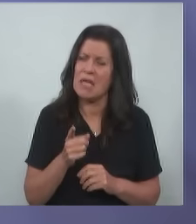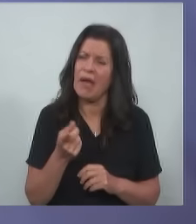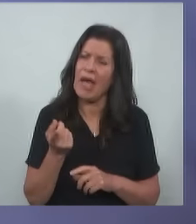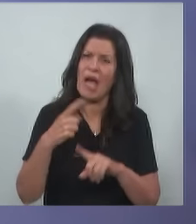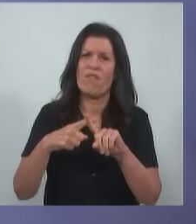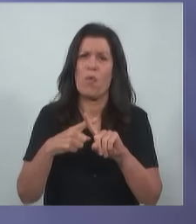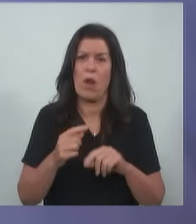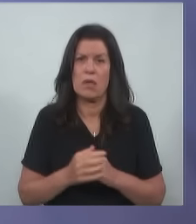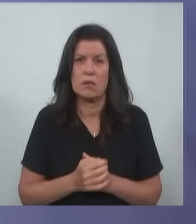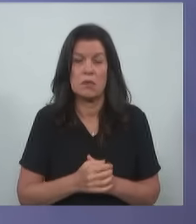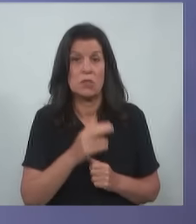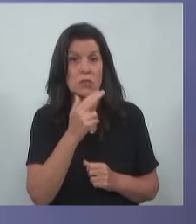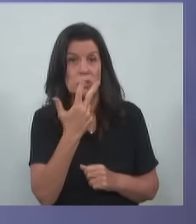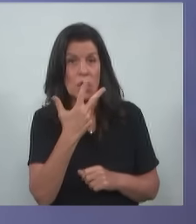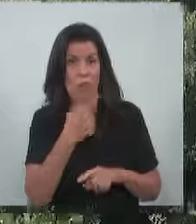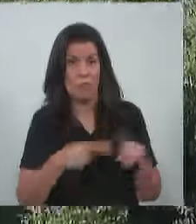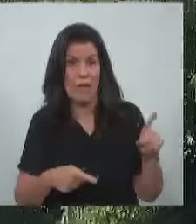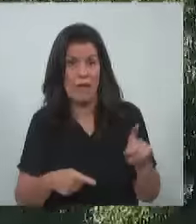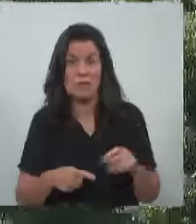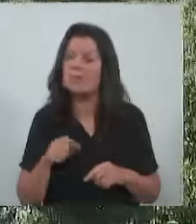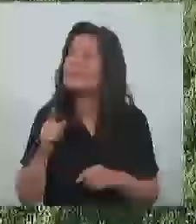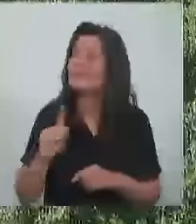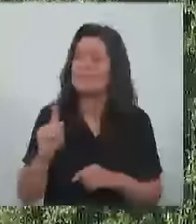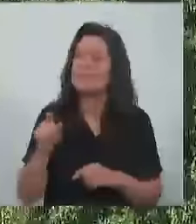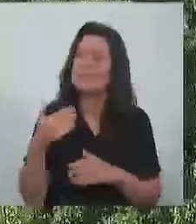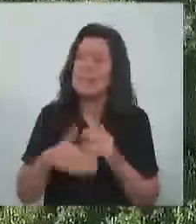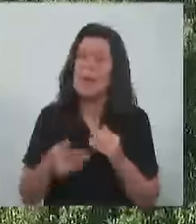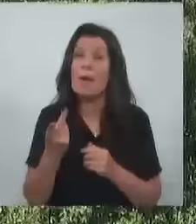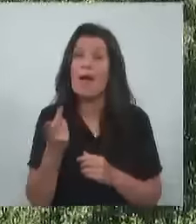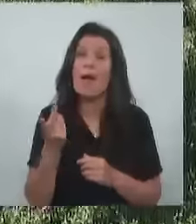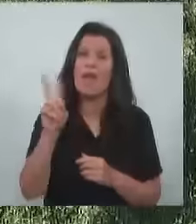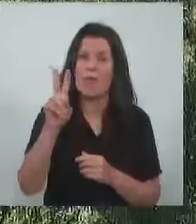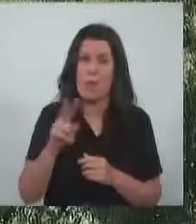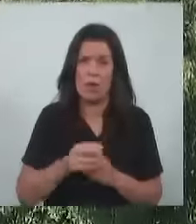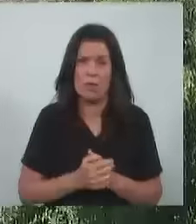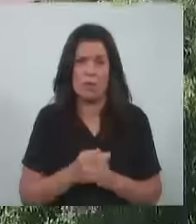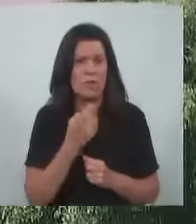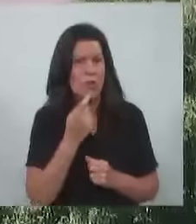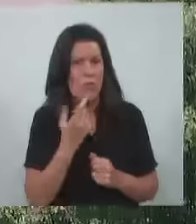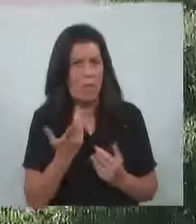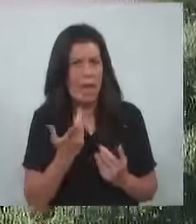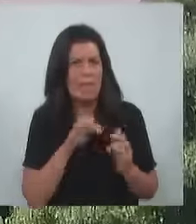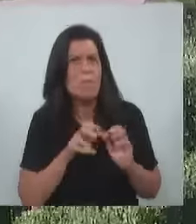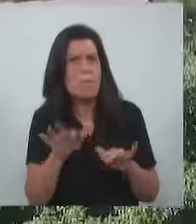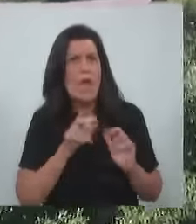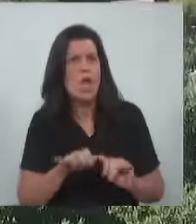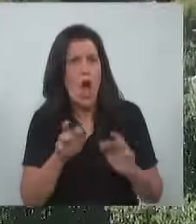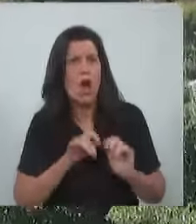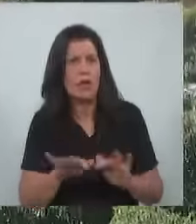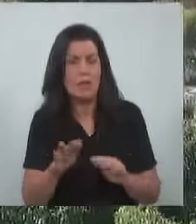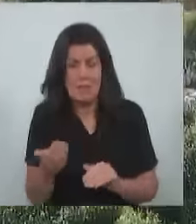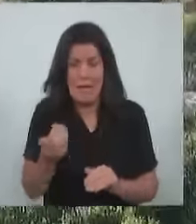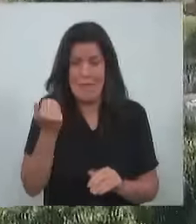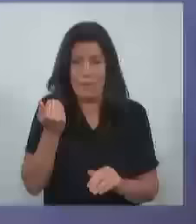3.5 מיליון סדר גודל? זה ייגמר בכפול. וואו. כלומר, מיליונים רבים של שקלים עוד לפני שהתחלנו לבנות את